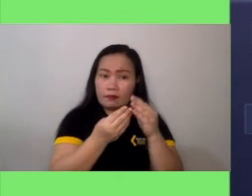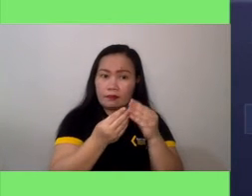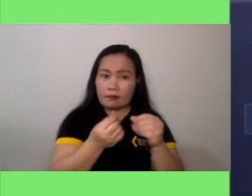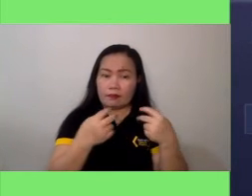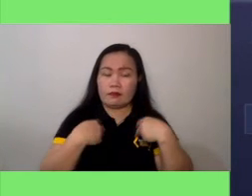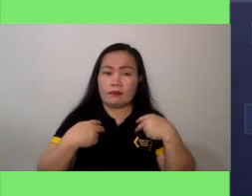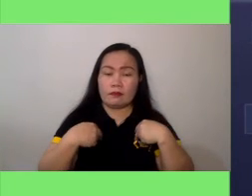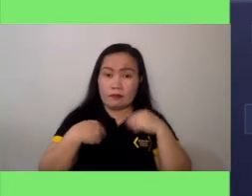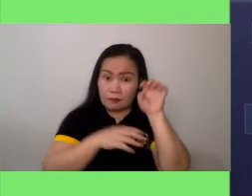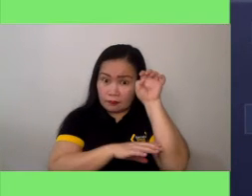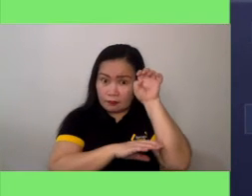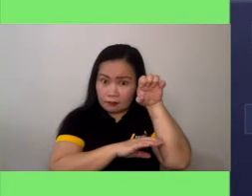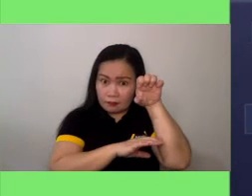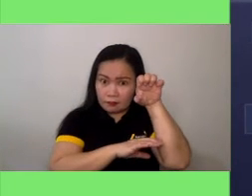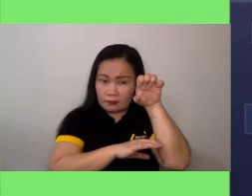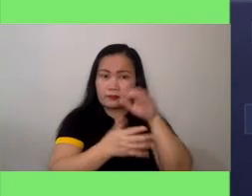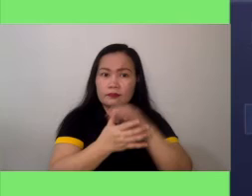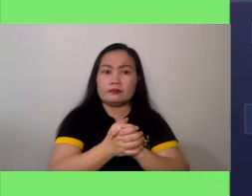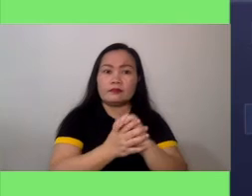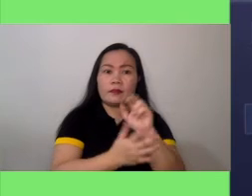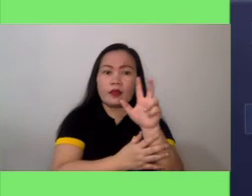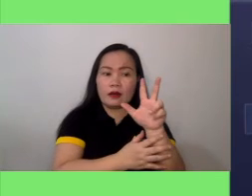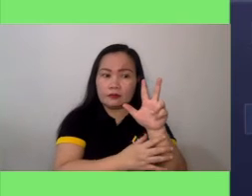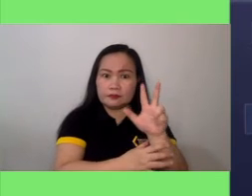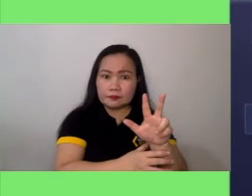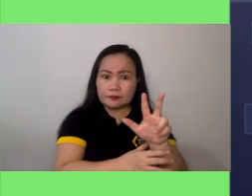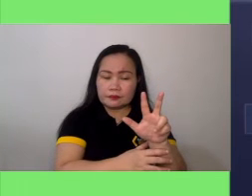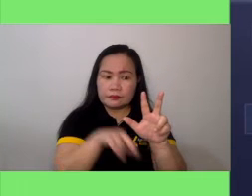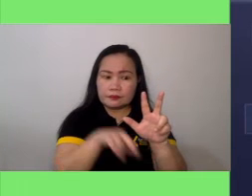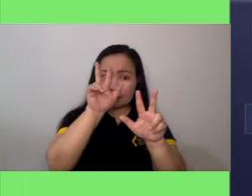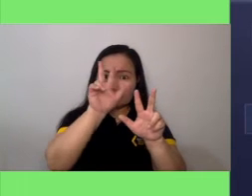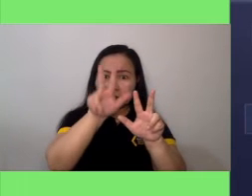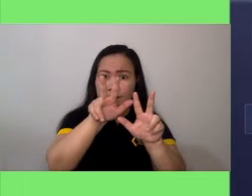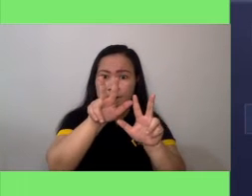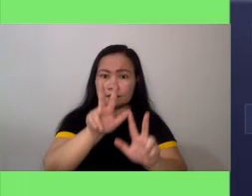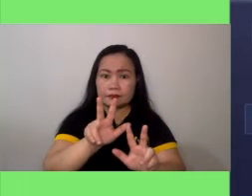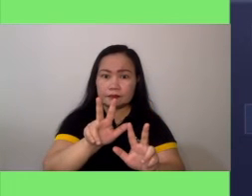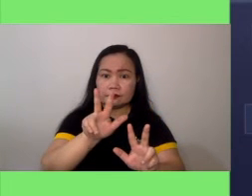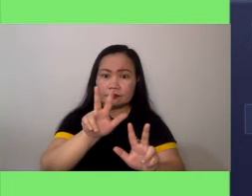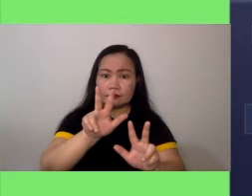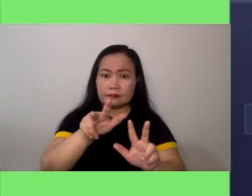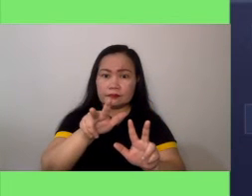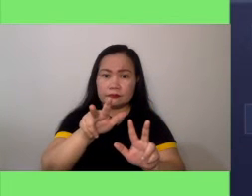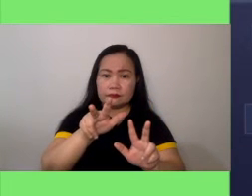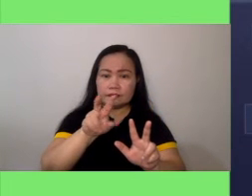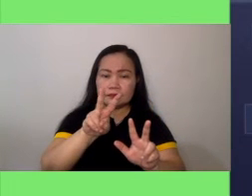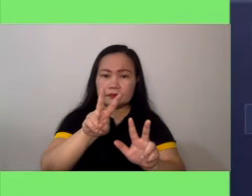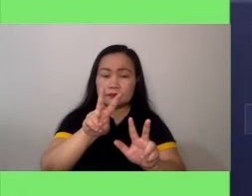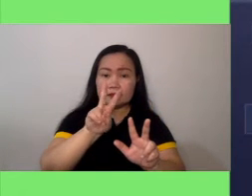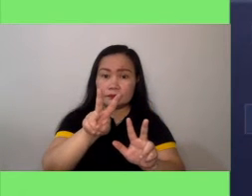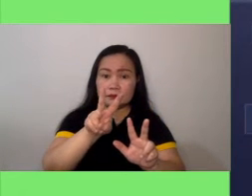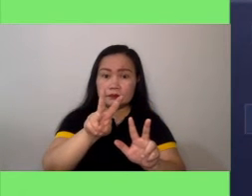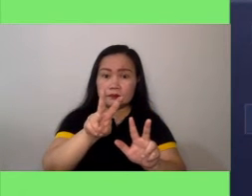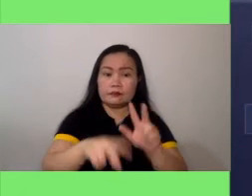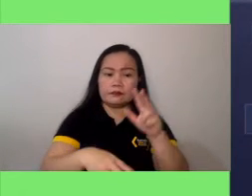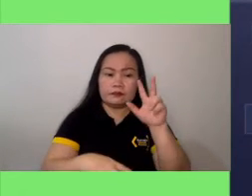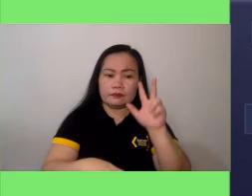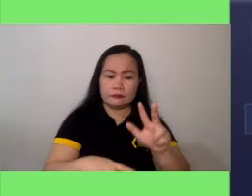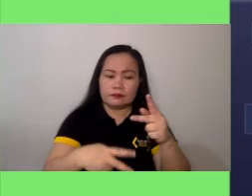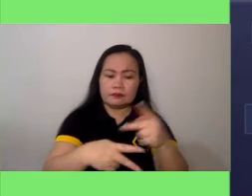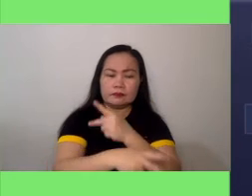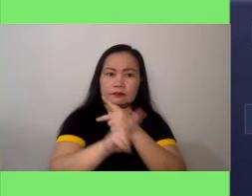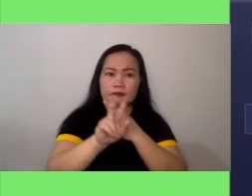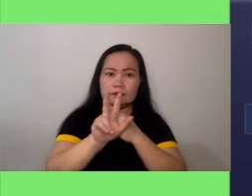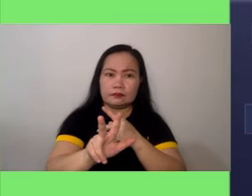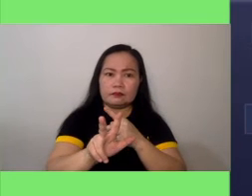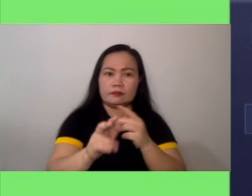So, isimplify mo muna kung sino yung nagmamay-ari ng exponent. So, since ang base niya ay si x lang po, dito